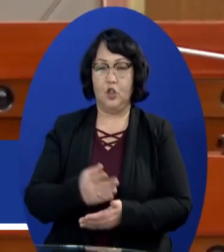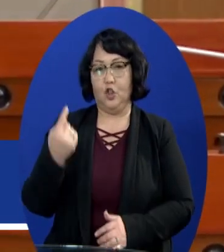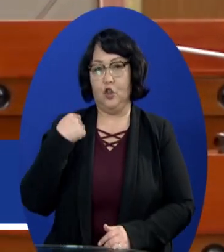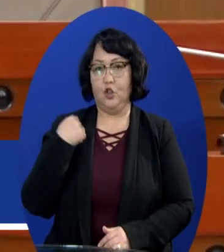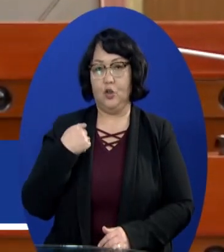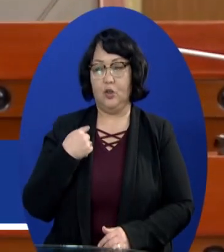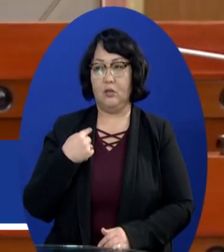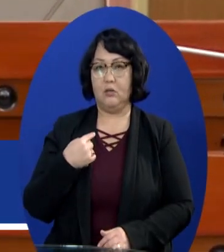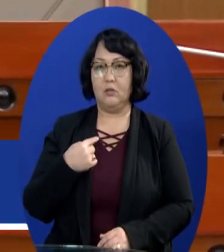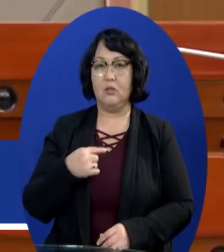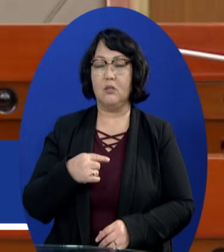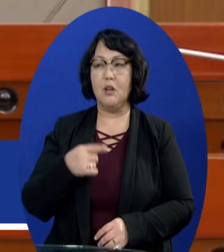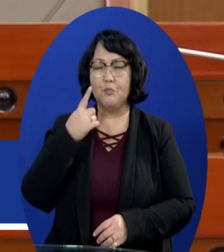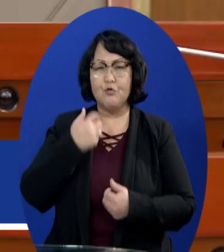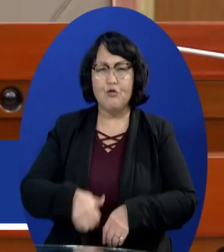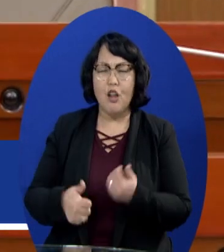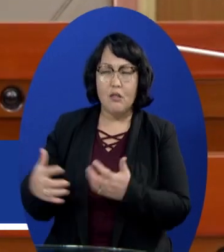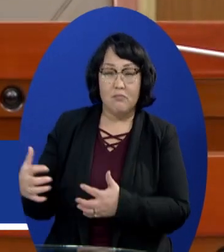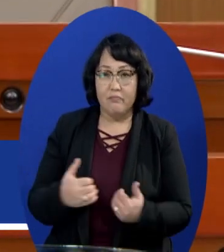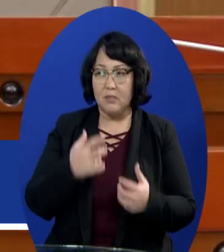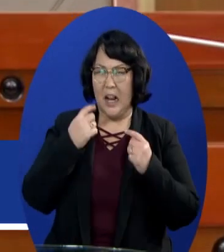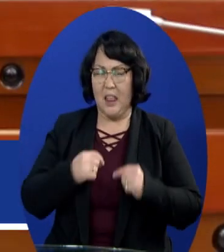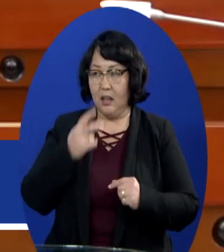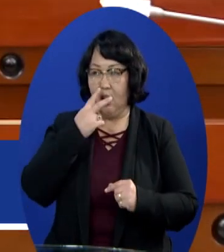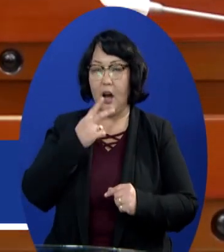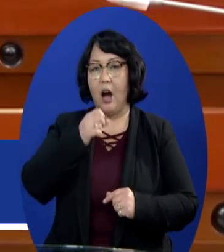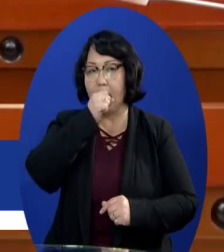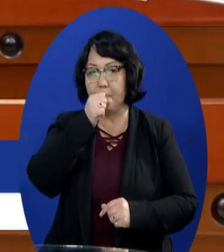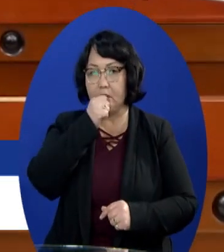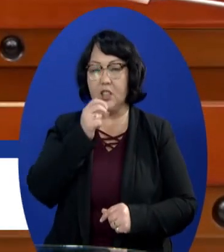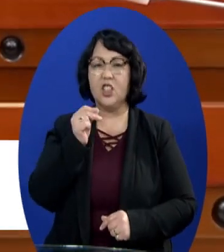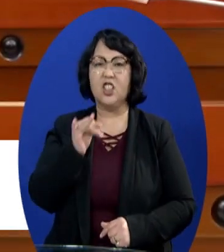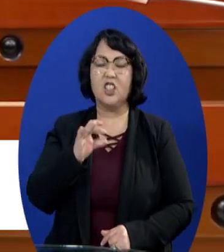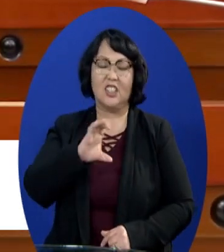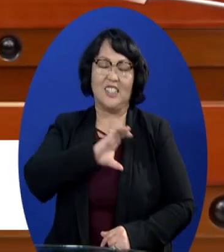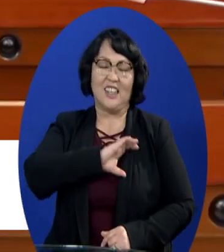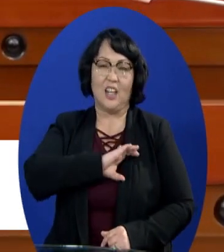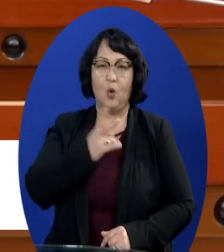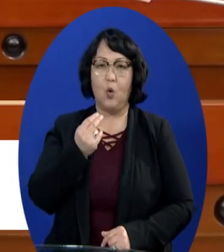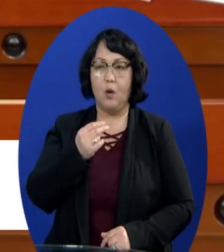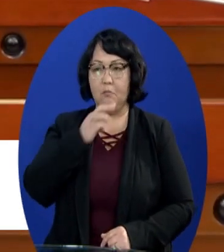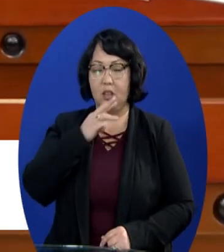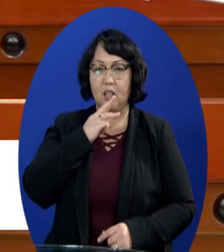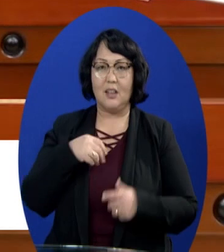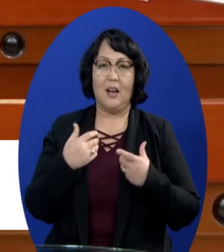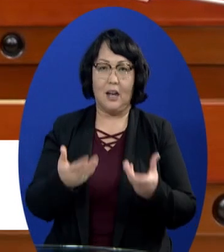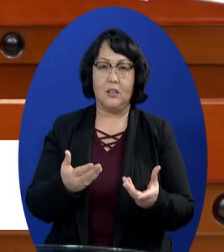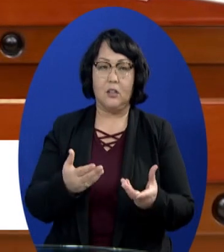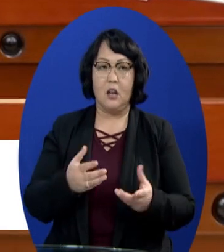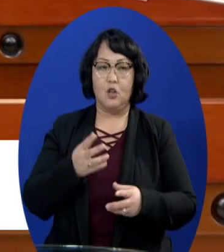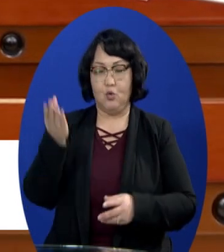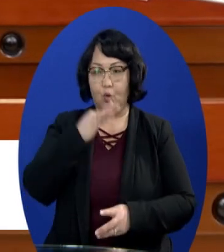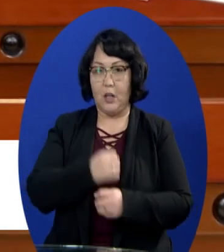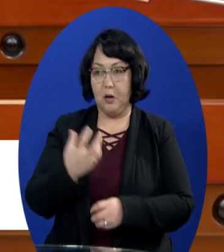Өчтөр үйл явдалд гүнээ харамсаж, чин сэтгэлээсээ ийм мэдээлэл гаргасан юм аа. Шууд миний хариуцчихсан асуудал